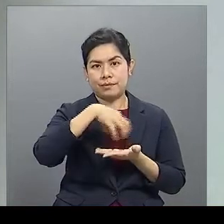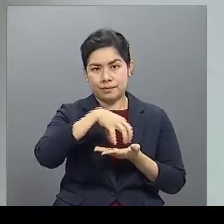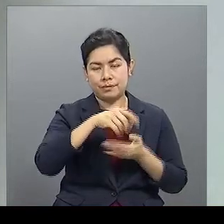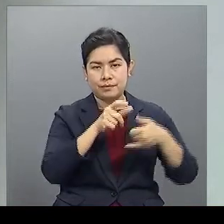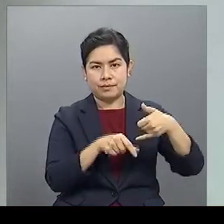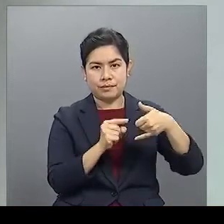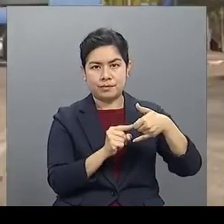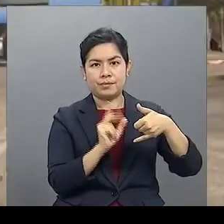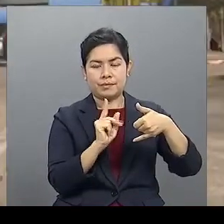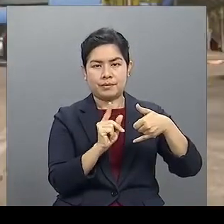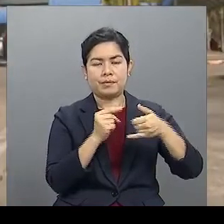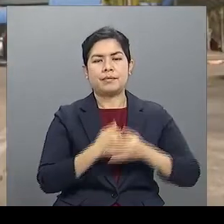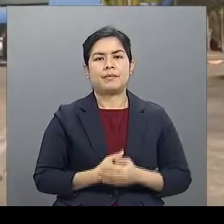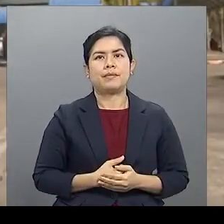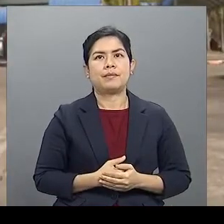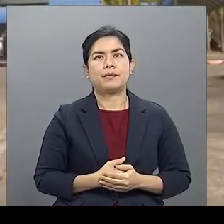พันธ์ค่ะ